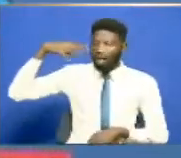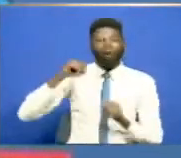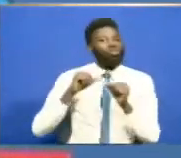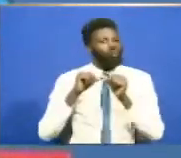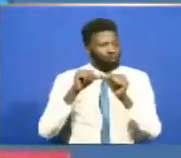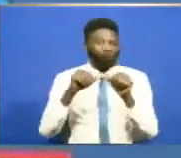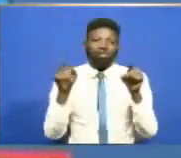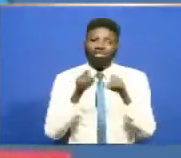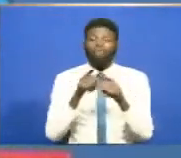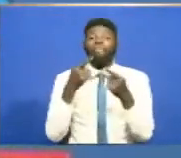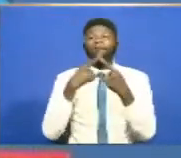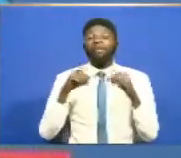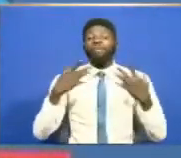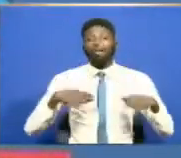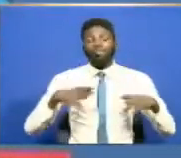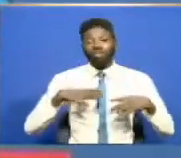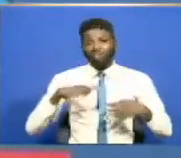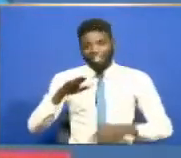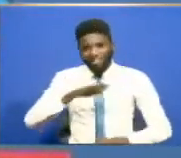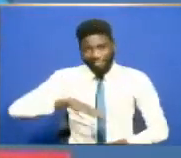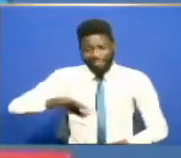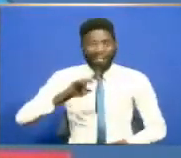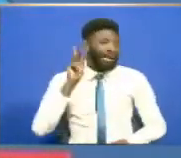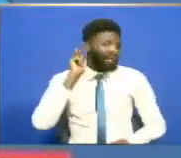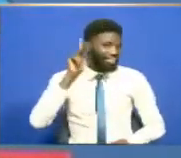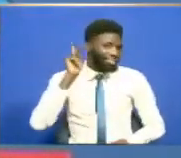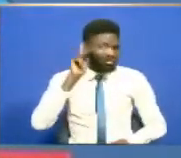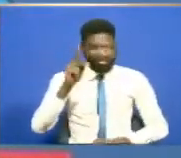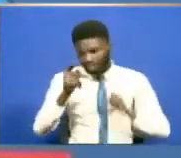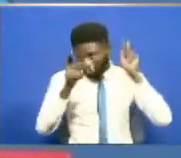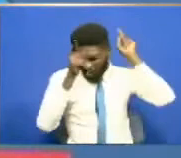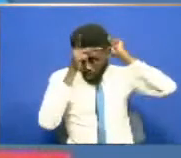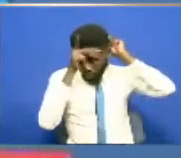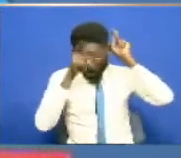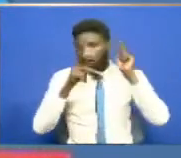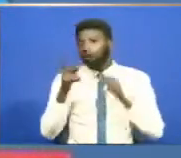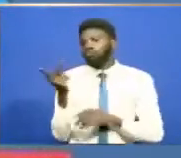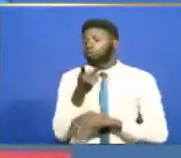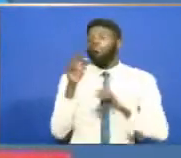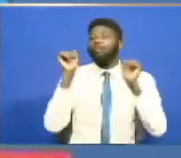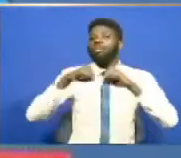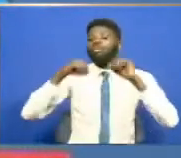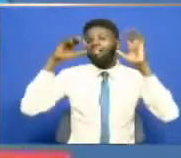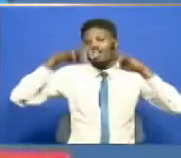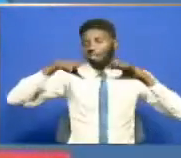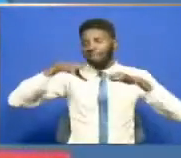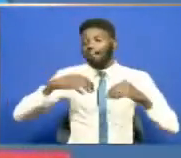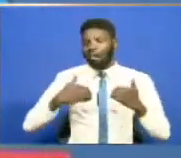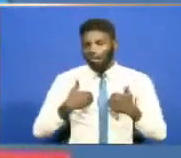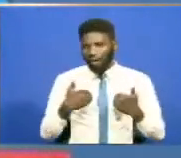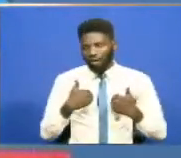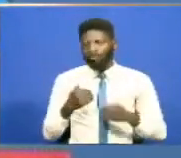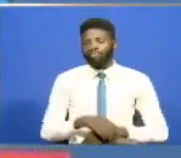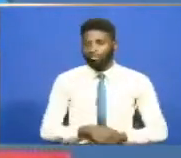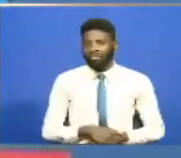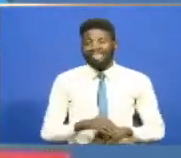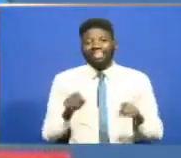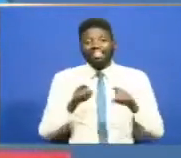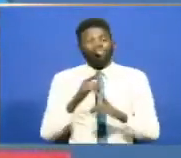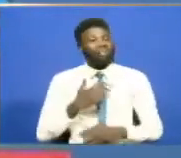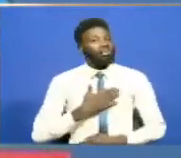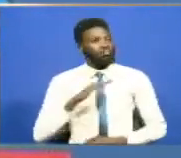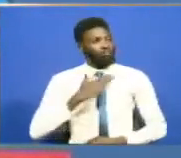lakini wenyeji wa Kisii na Kakamega huenda kukawa na manyunyu ya mvua katika maeneo hayo. Katika sehemu za Samburu